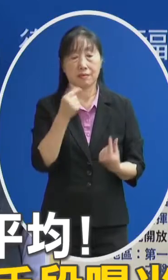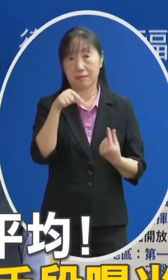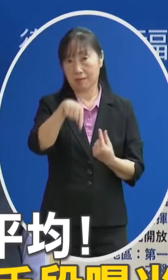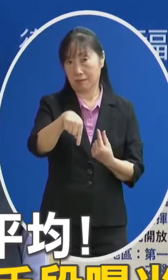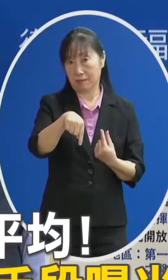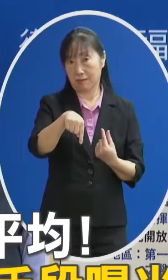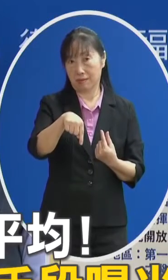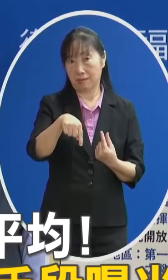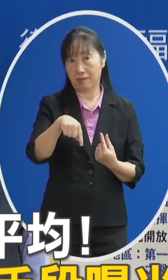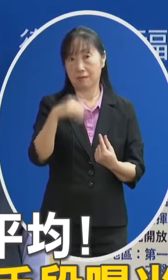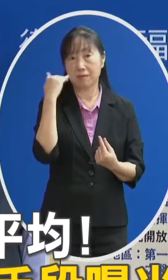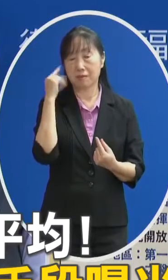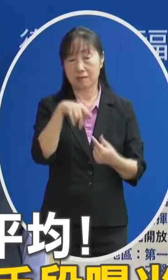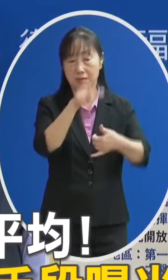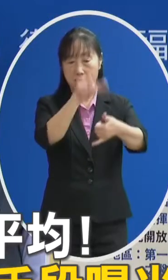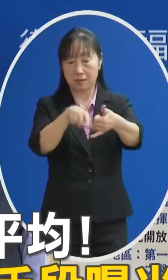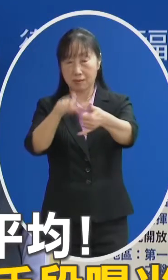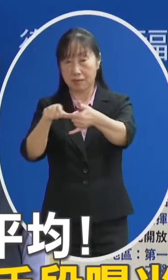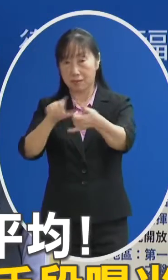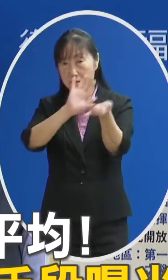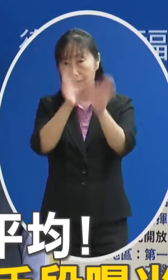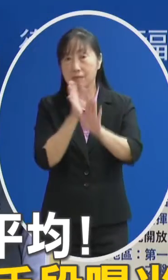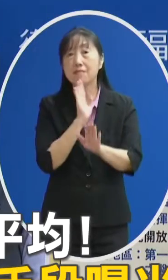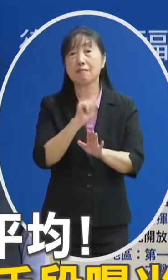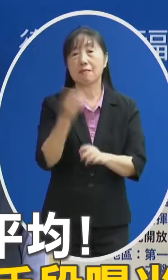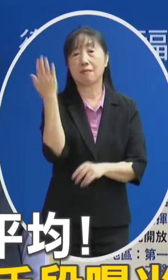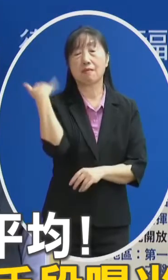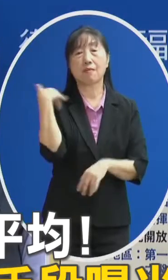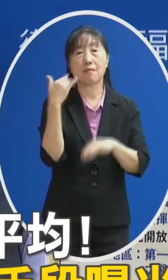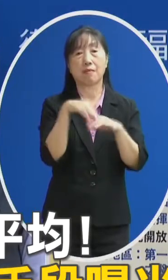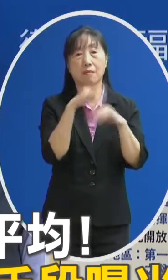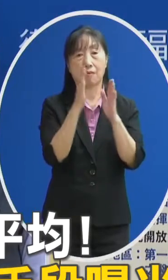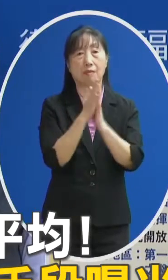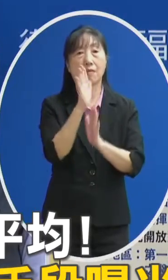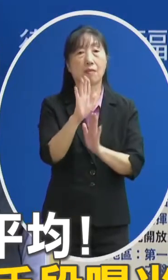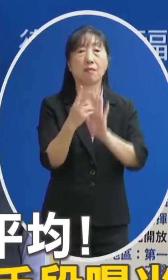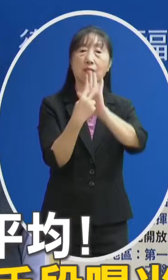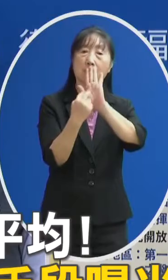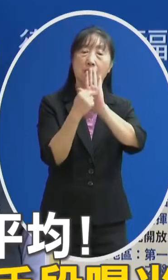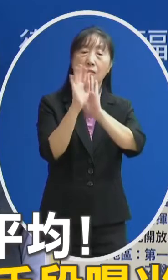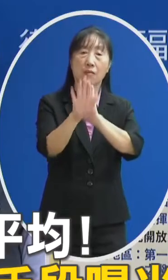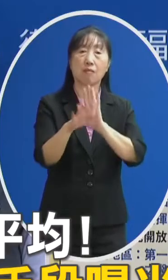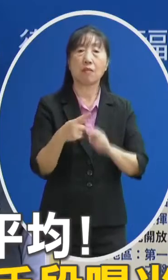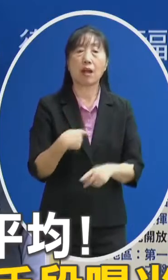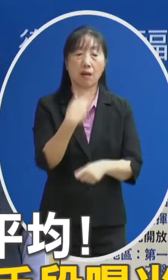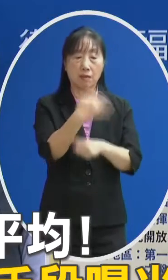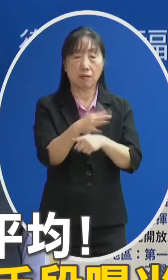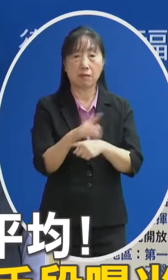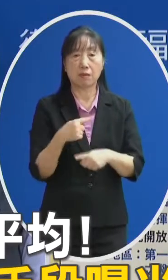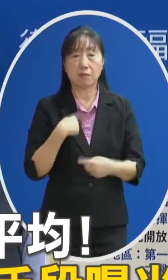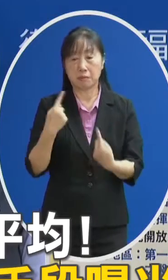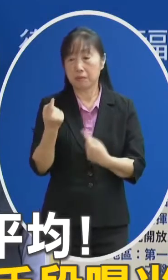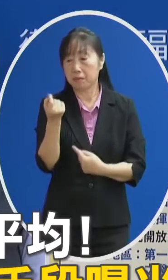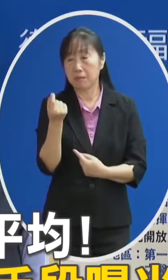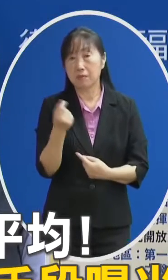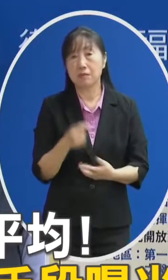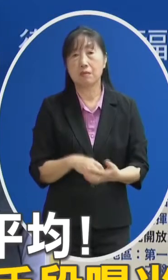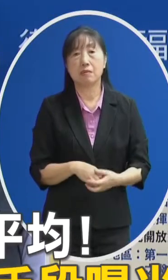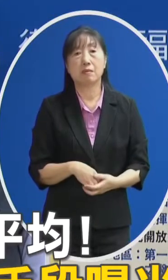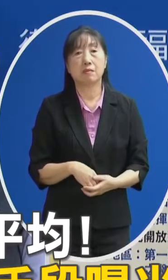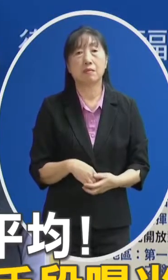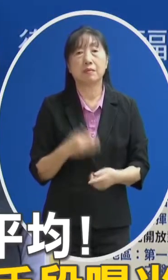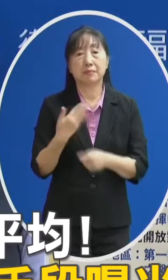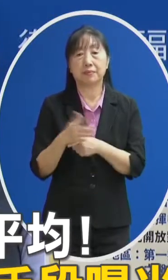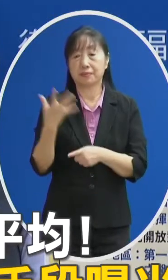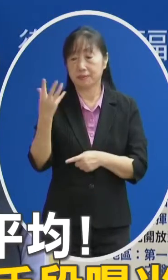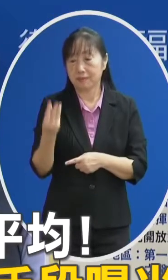要的一个背景资料，我们过去在前面很长一段时间都跟大家说，我们死亡率非常的低。那死亡率非常的